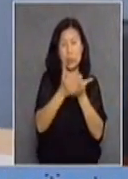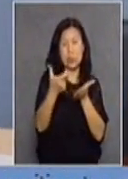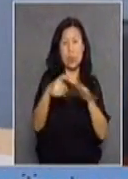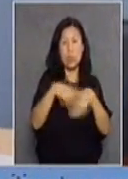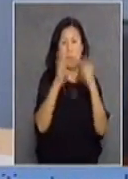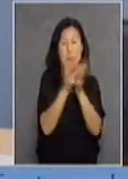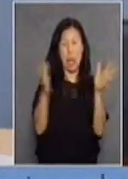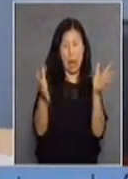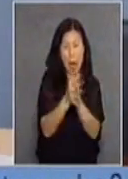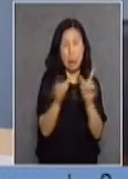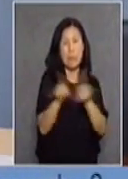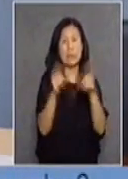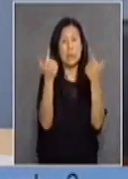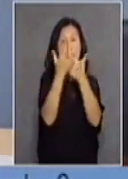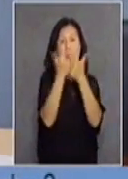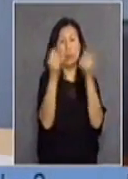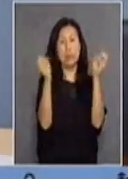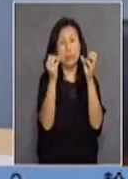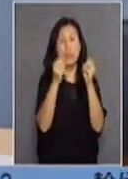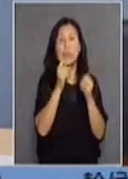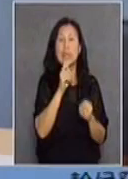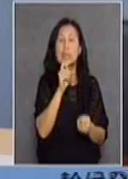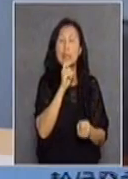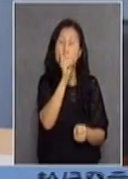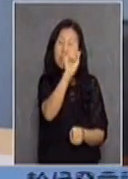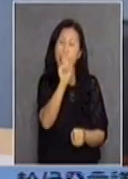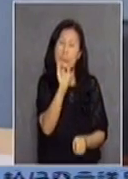辯論。點解我要咁講咧？就係